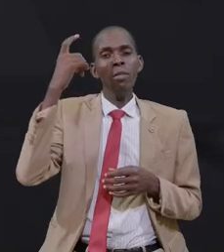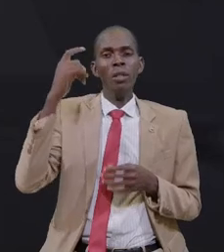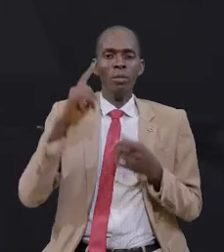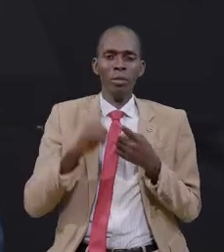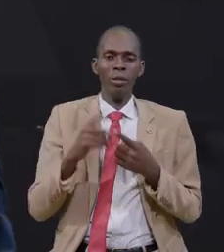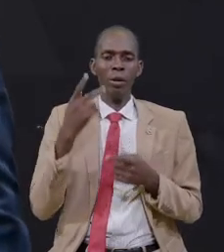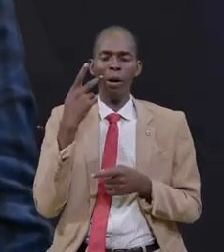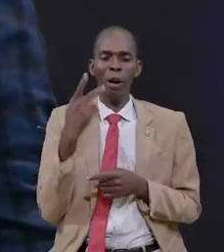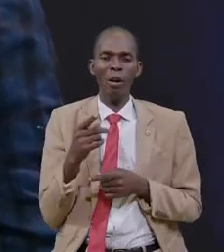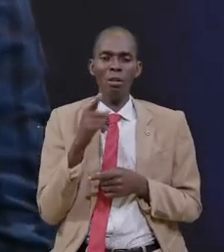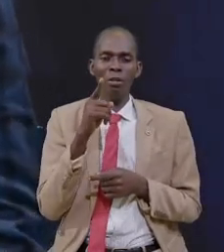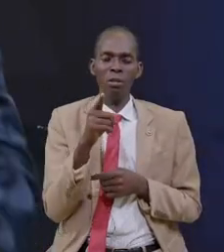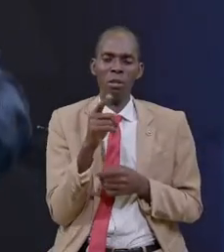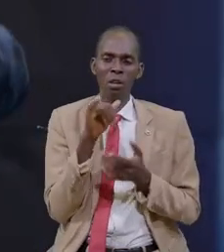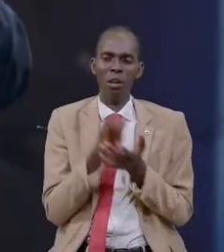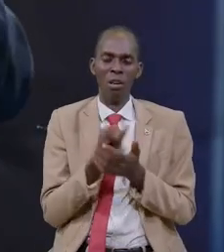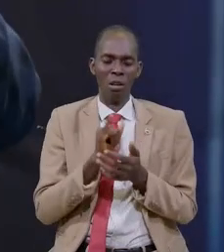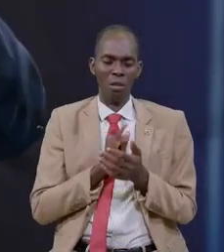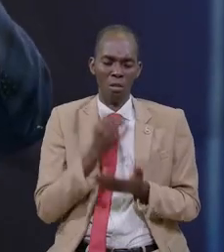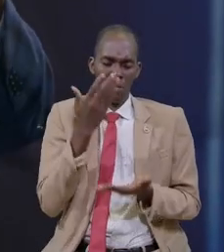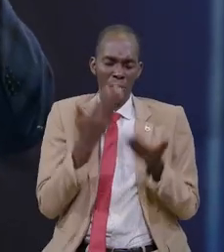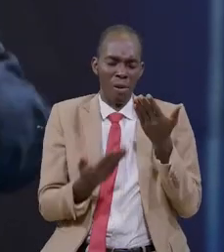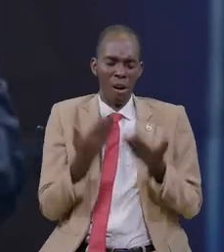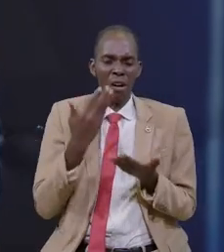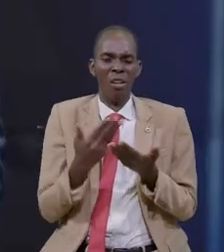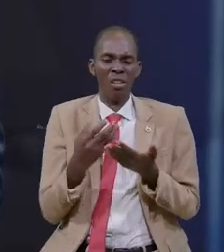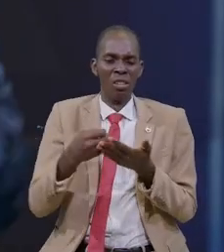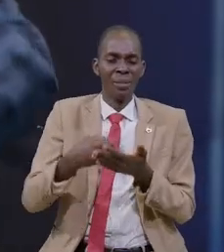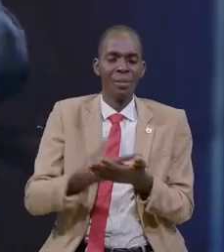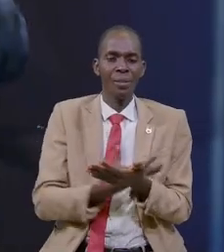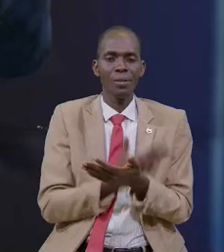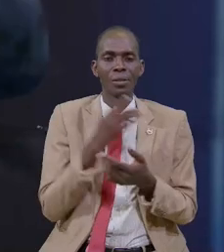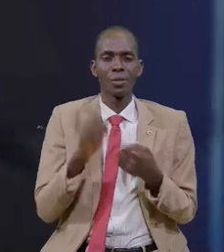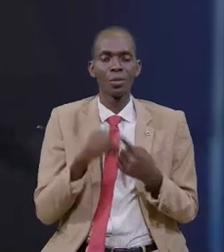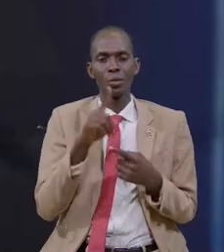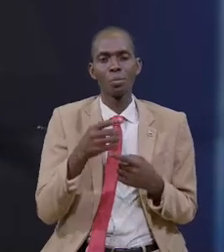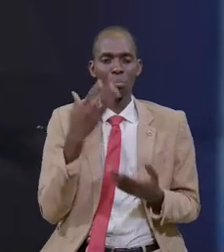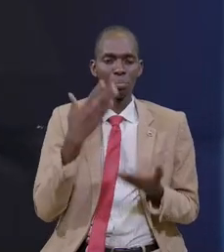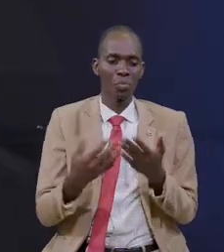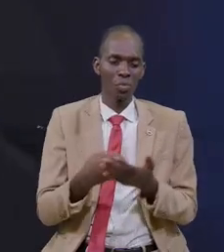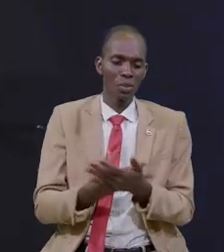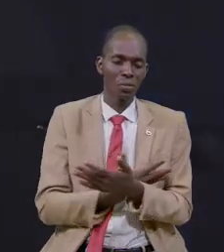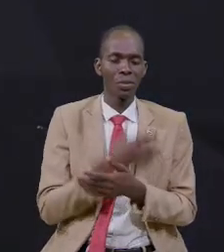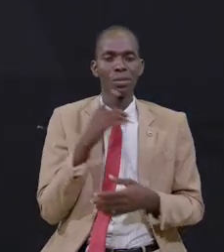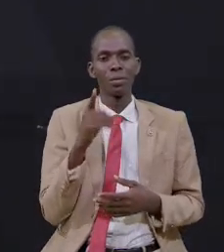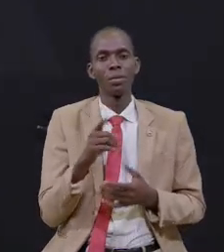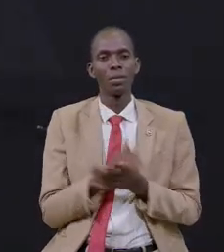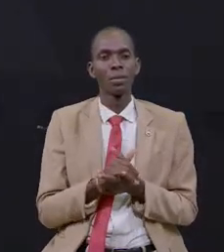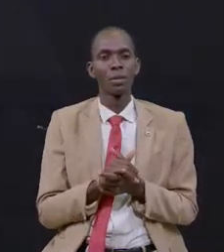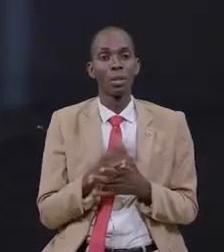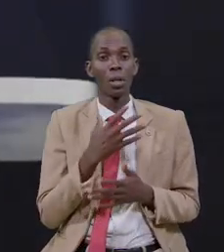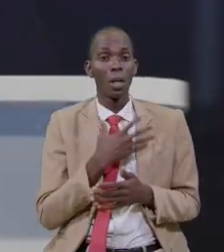voir pour vous communiquer quelques dons, pour vous impartir quelques dons